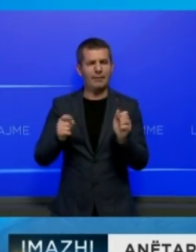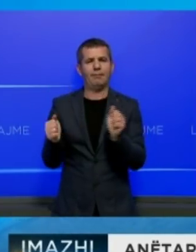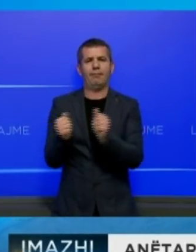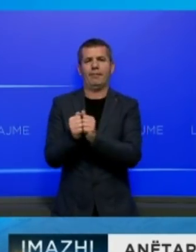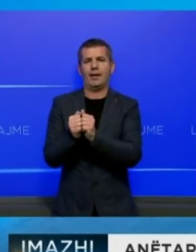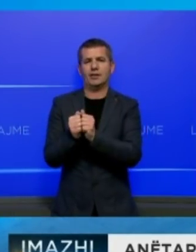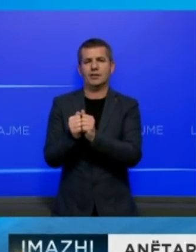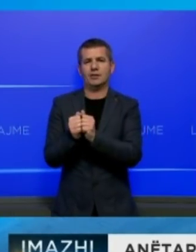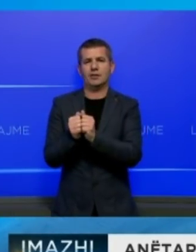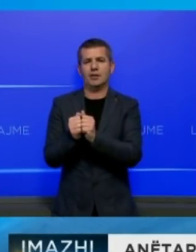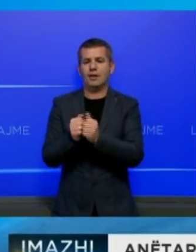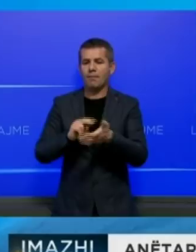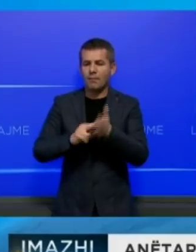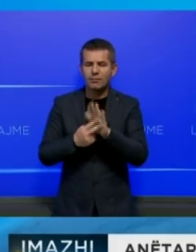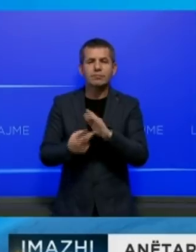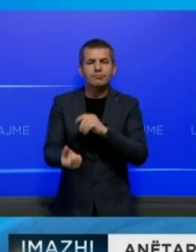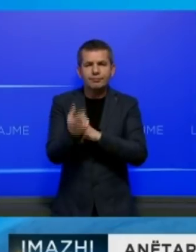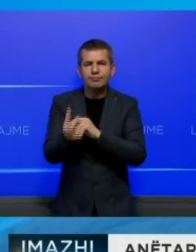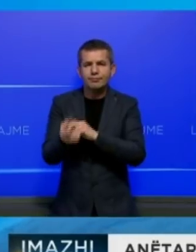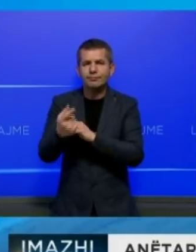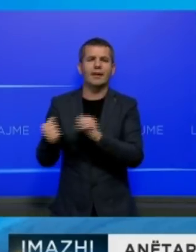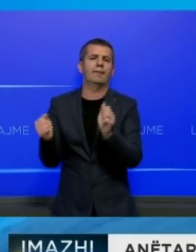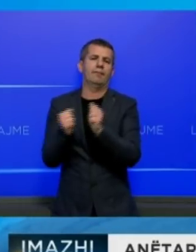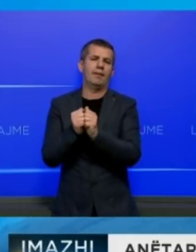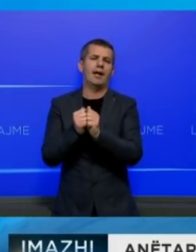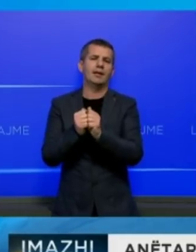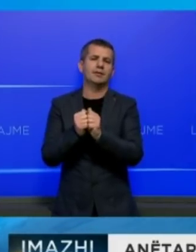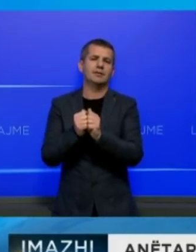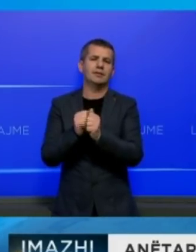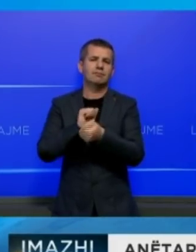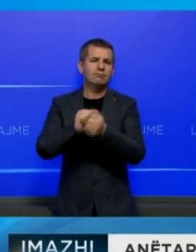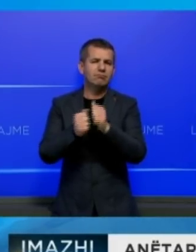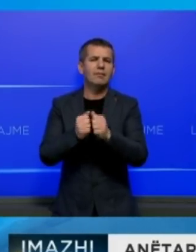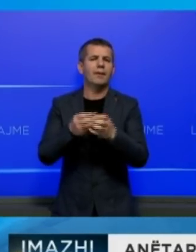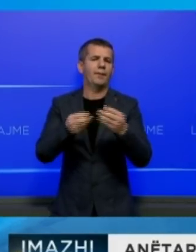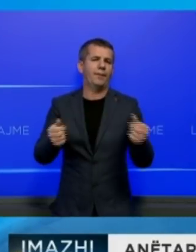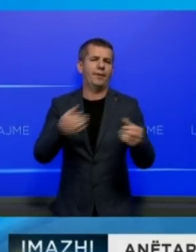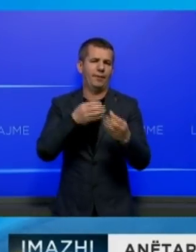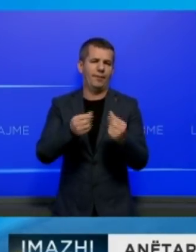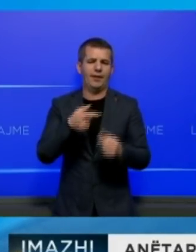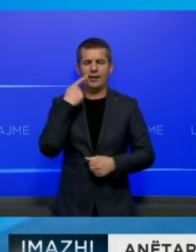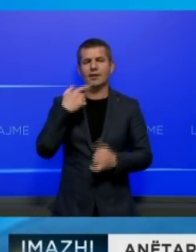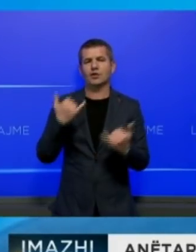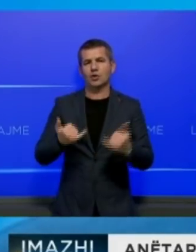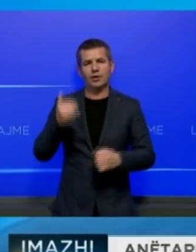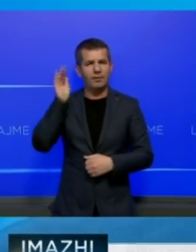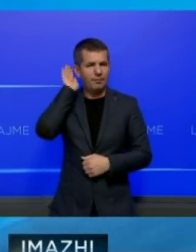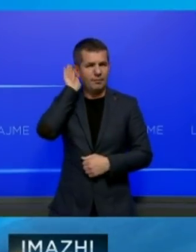çdo sfide që mund të cënoj sigurinë dhe stabilitetin e rajonit, ka shkruar ministri Mehaj.